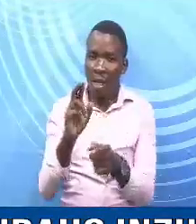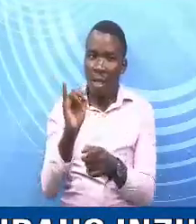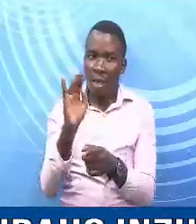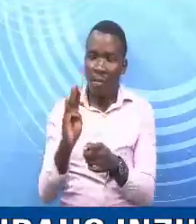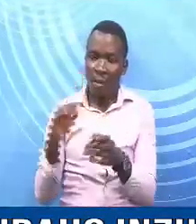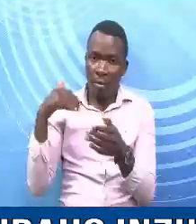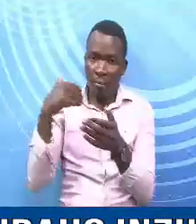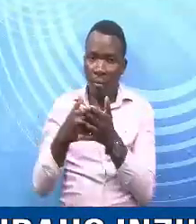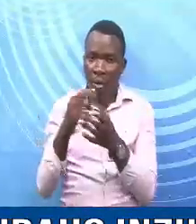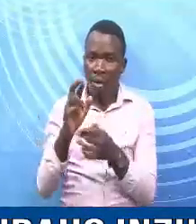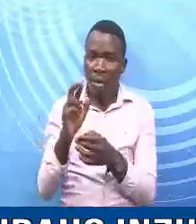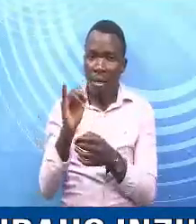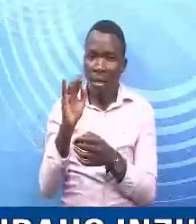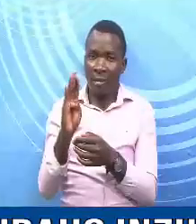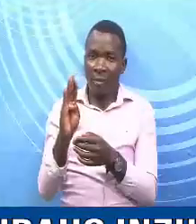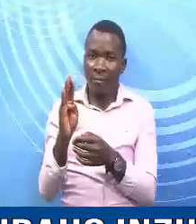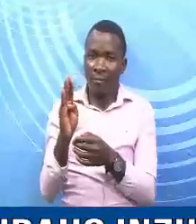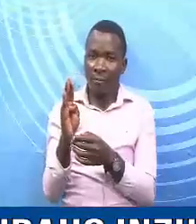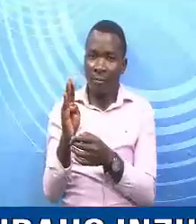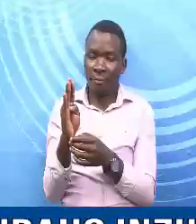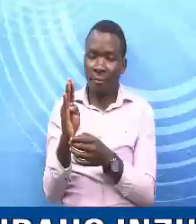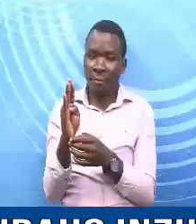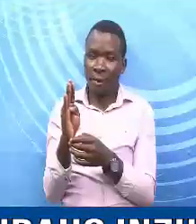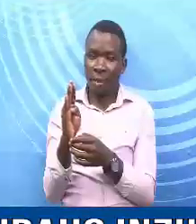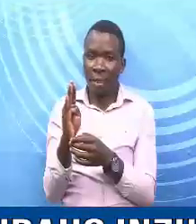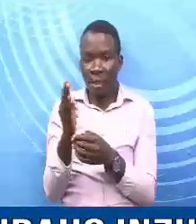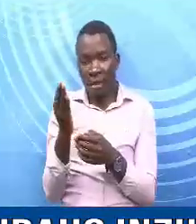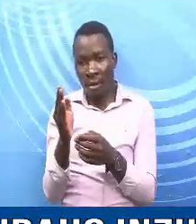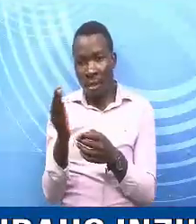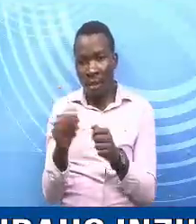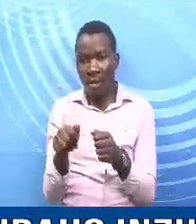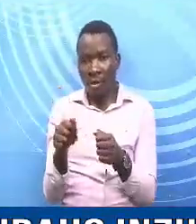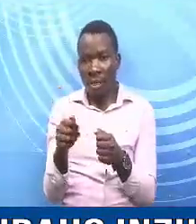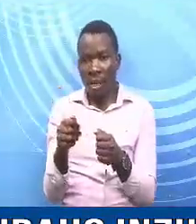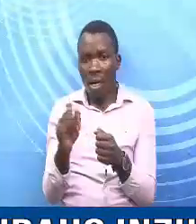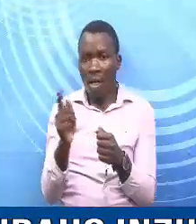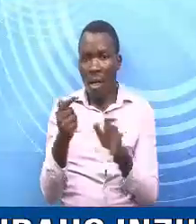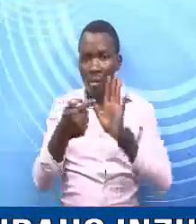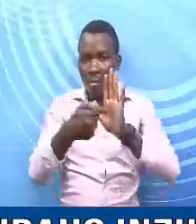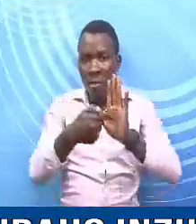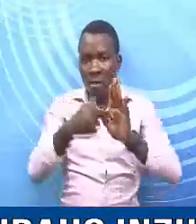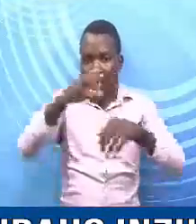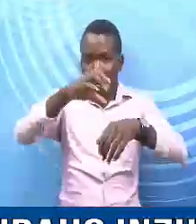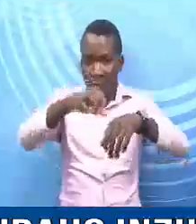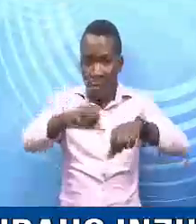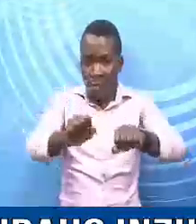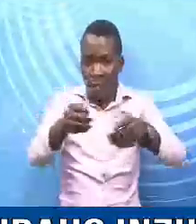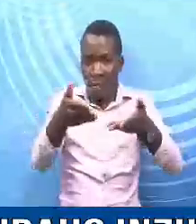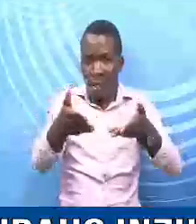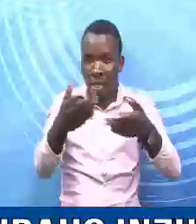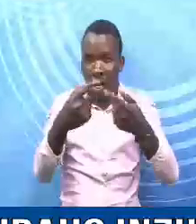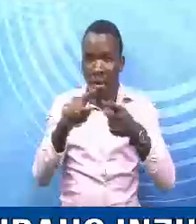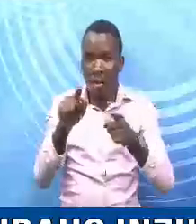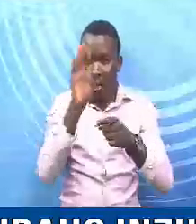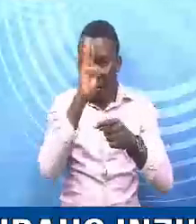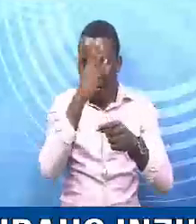muri libu bari mu maboko y'ubutabera bashobora kuba nari nta bimenyetso babonye bifatika ariko harabari baketswe bari